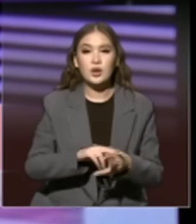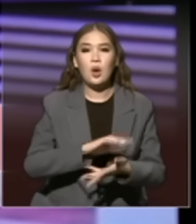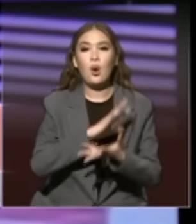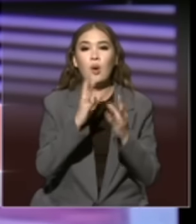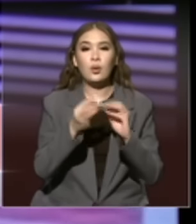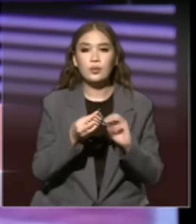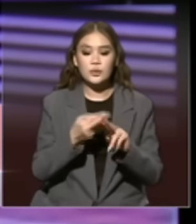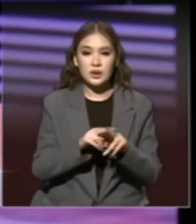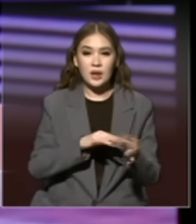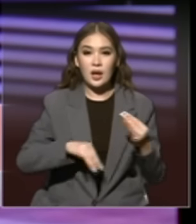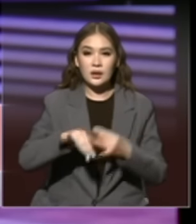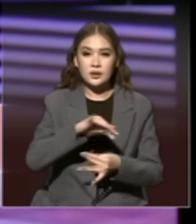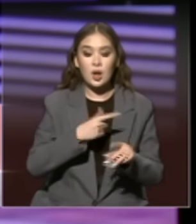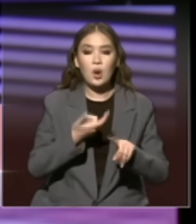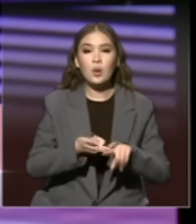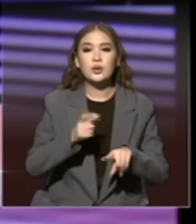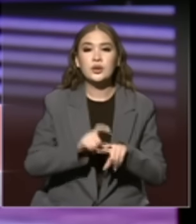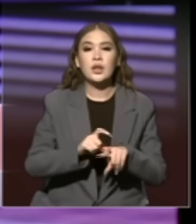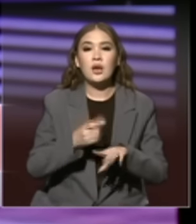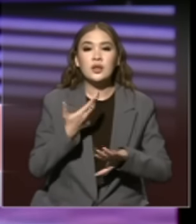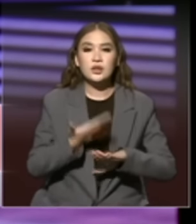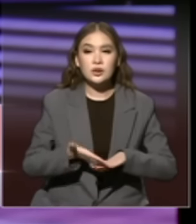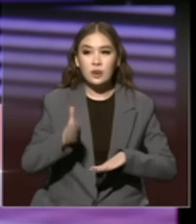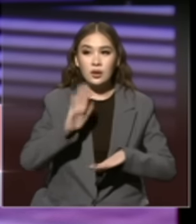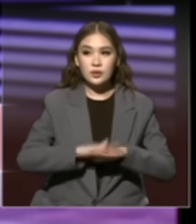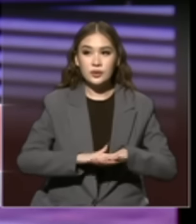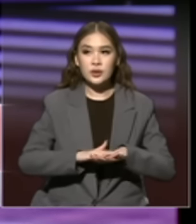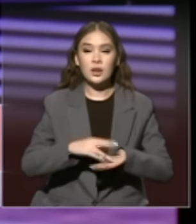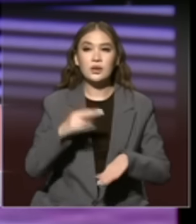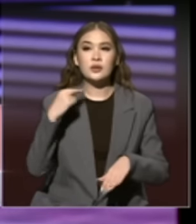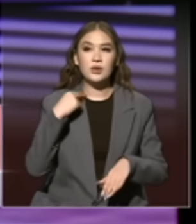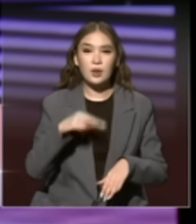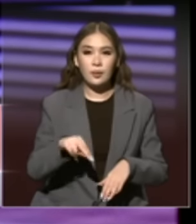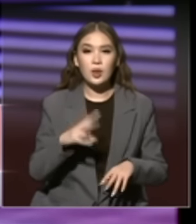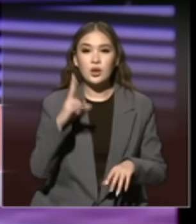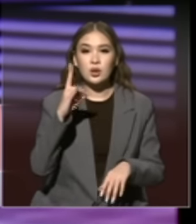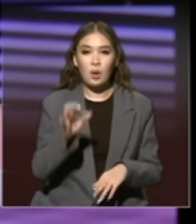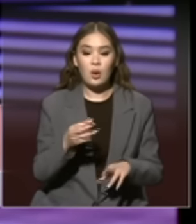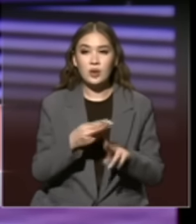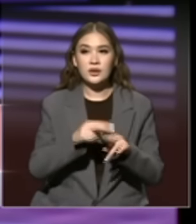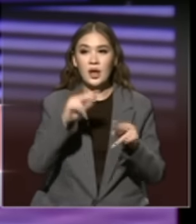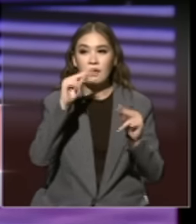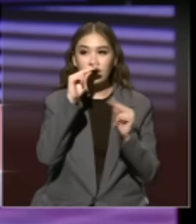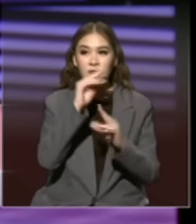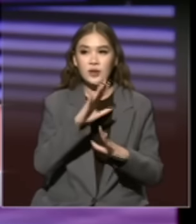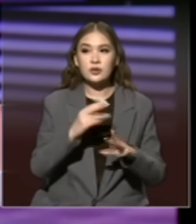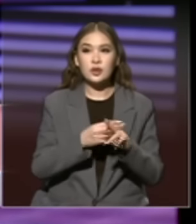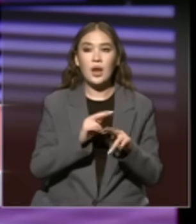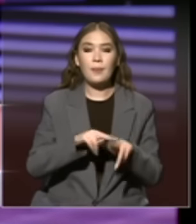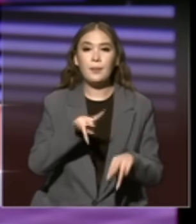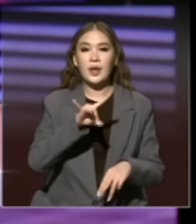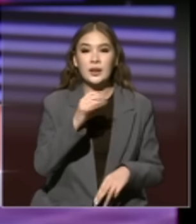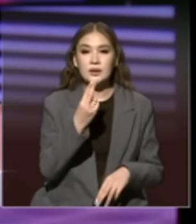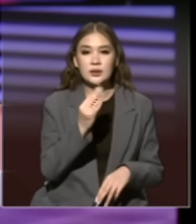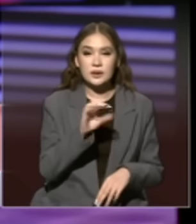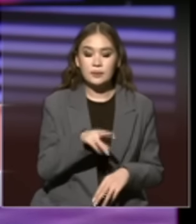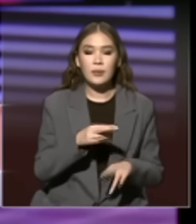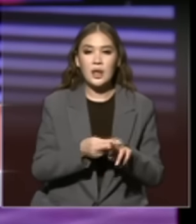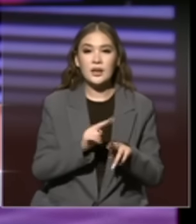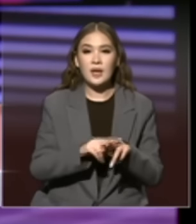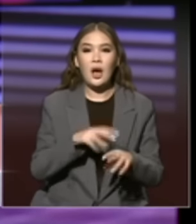резонанс тудырған нәрсе. Өте аса ауыр қылмыс. Бірақ дегенмен де кінәсіздік презумпциясы деген принцип ол